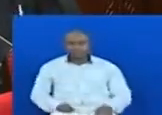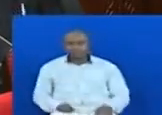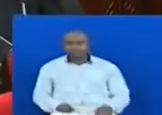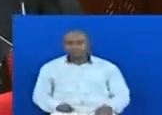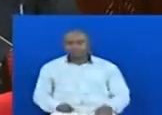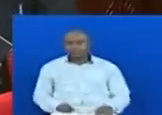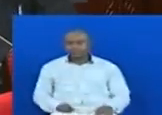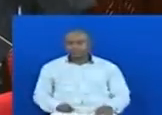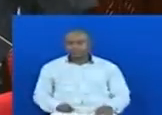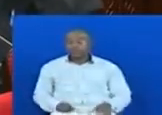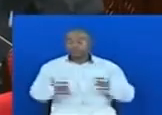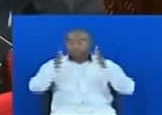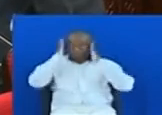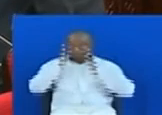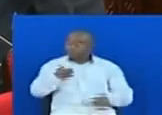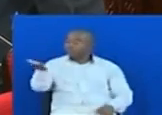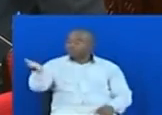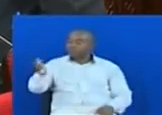Mheshimiwa Kesi,